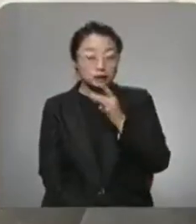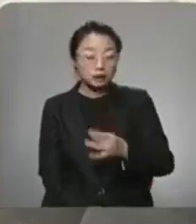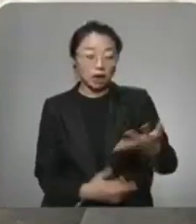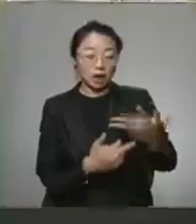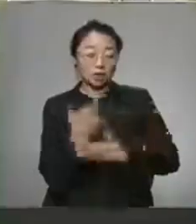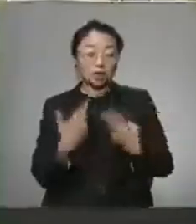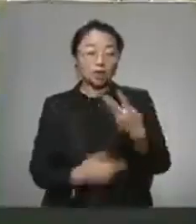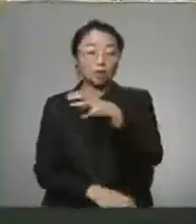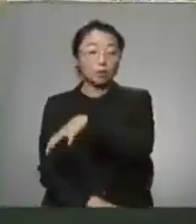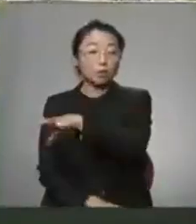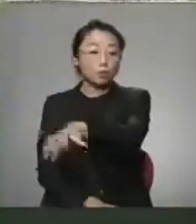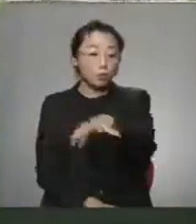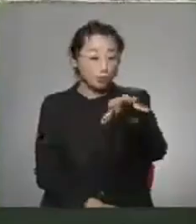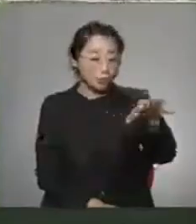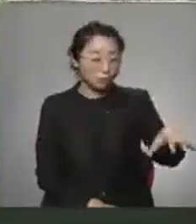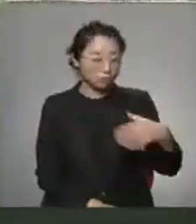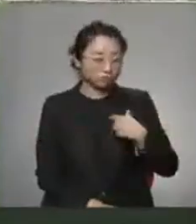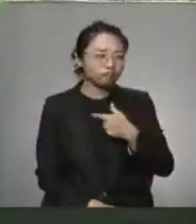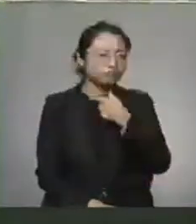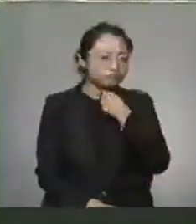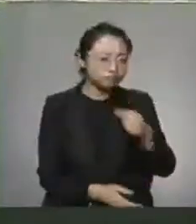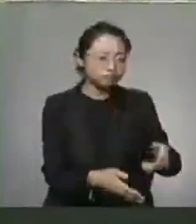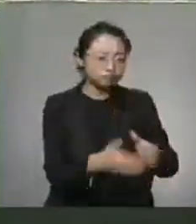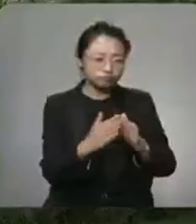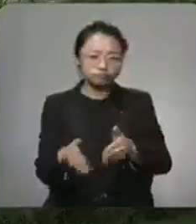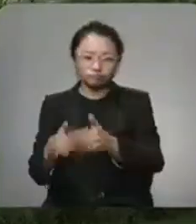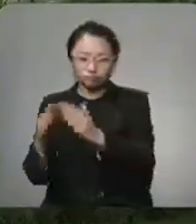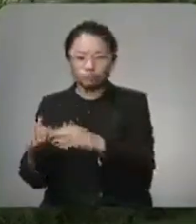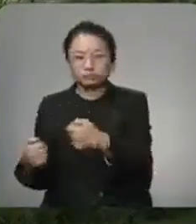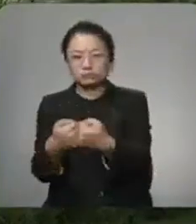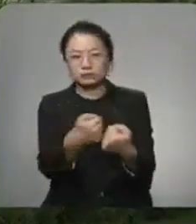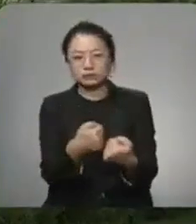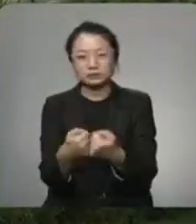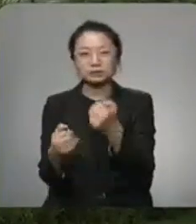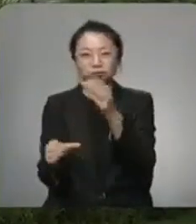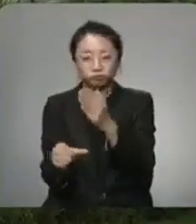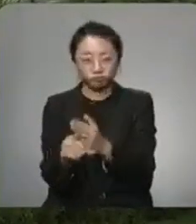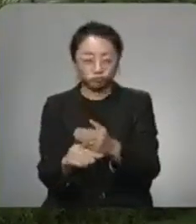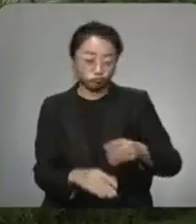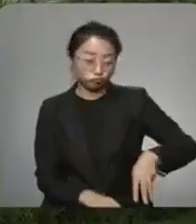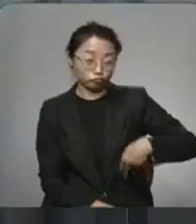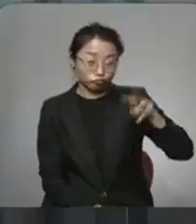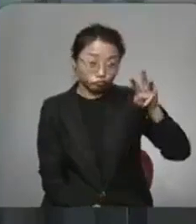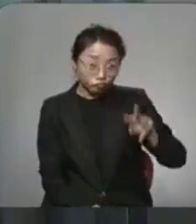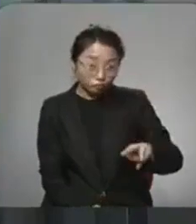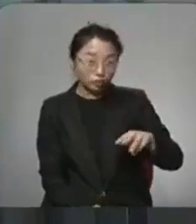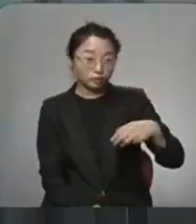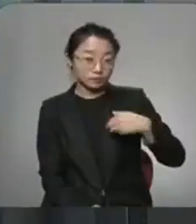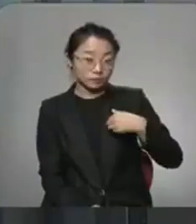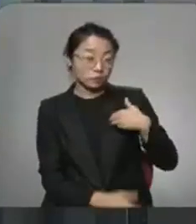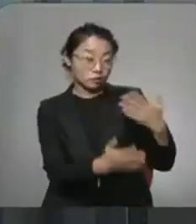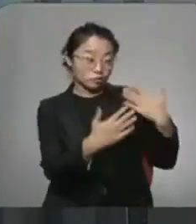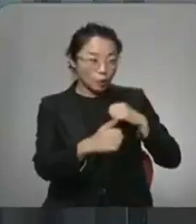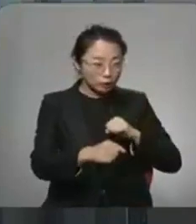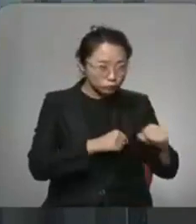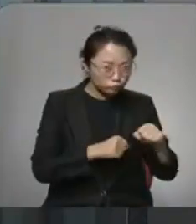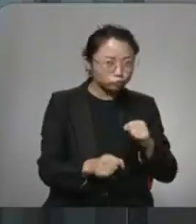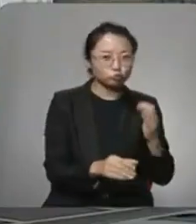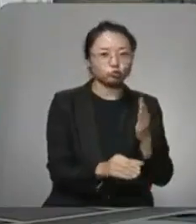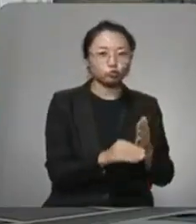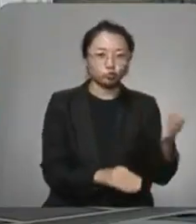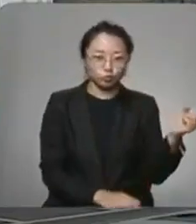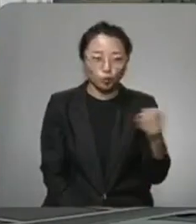3대 도시가 전용 구장을 서로 유치하겠다고 나선 상태입니다. 춘천시는 유치 추진단을 꾸리고 사전 준비에